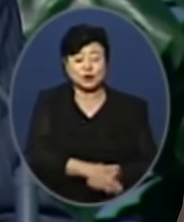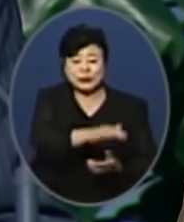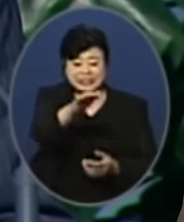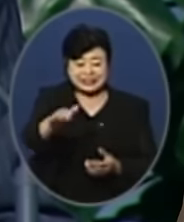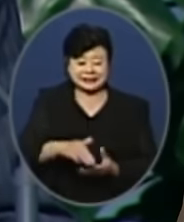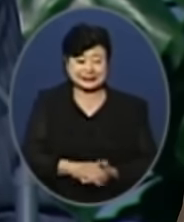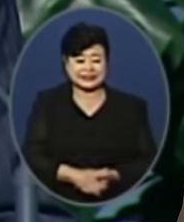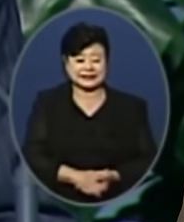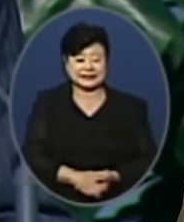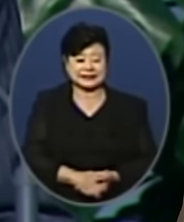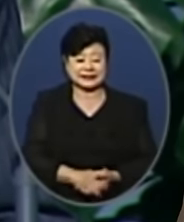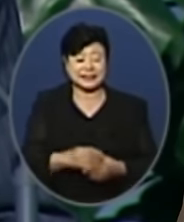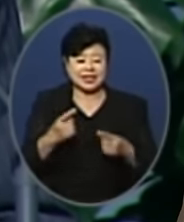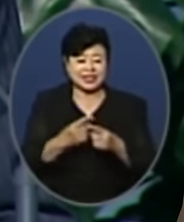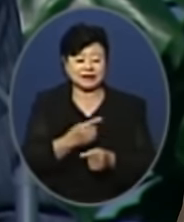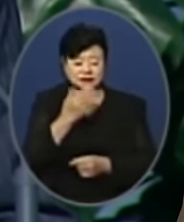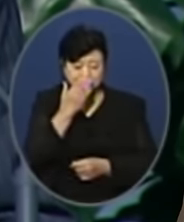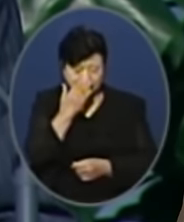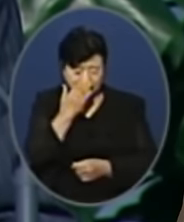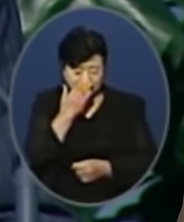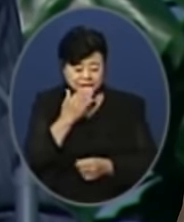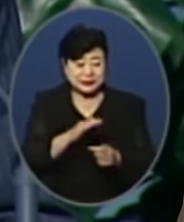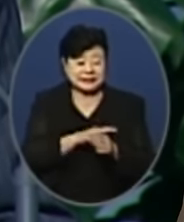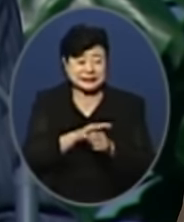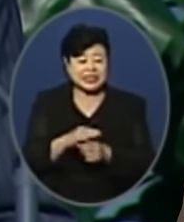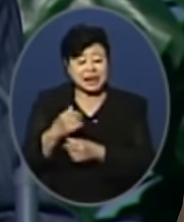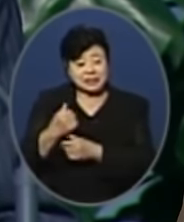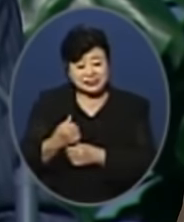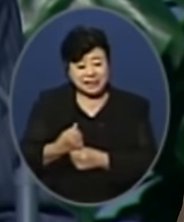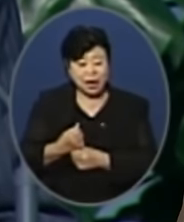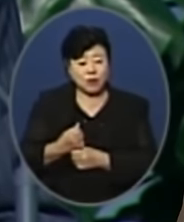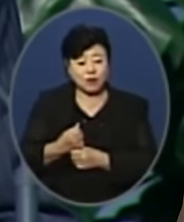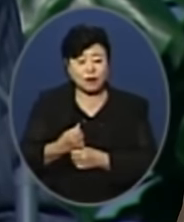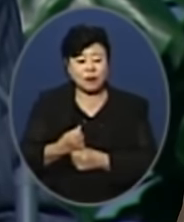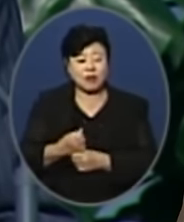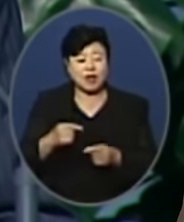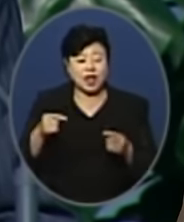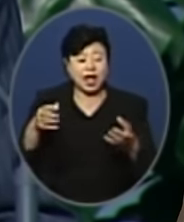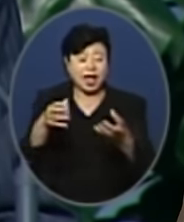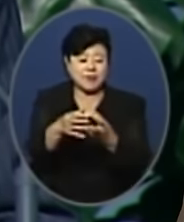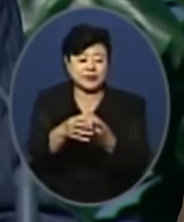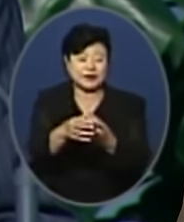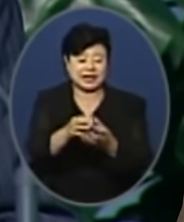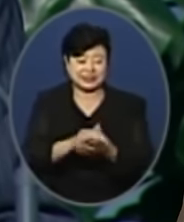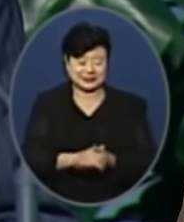우리는 깨어지고 나면 사랑하고 의지하고 협동하는